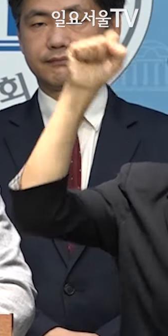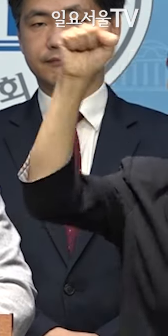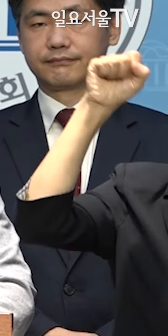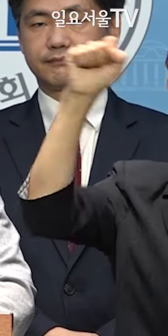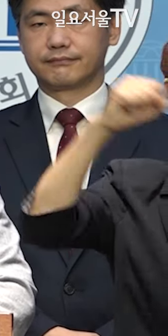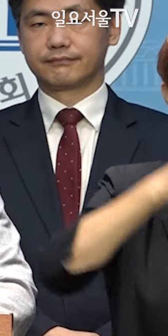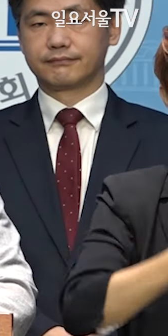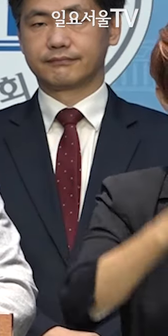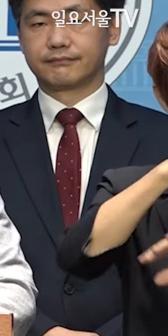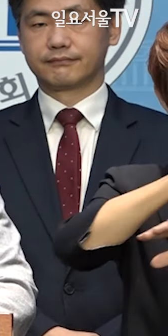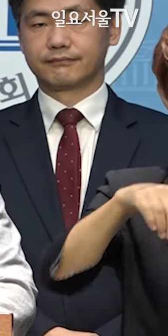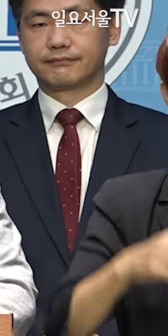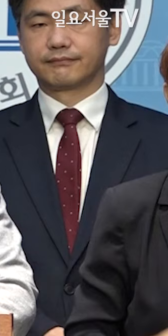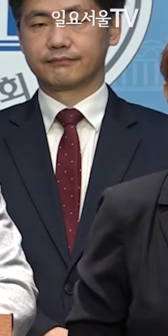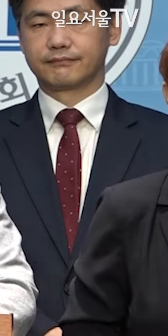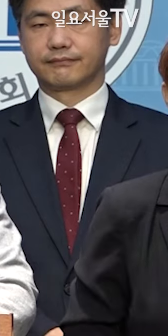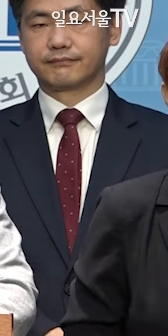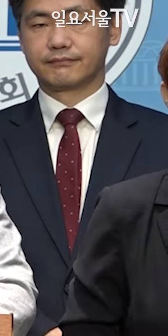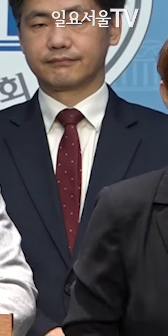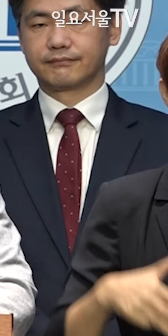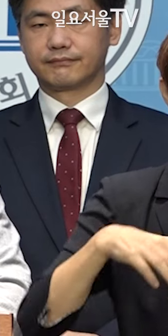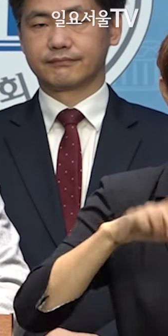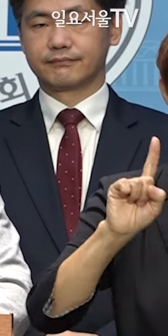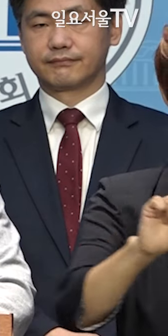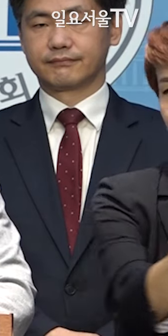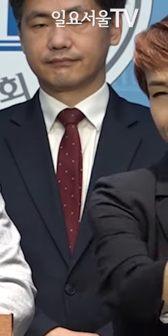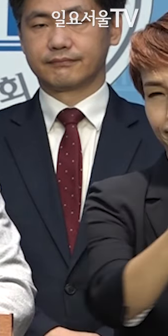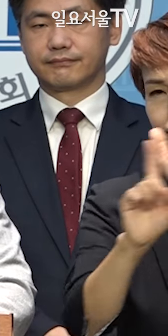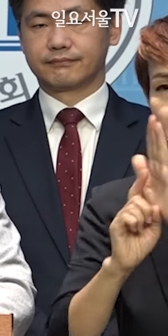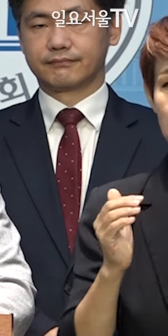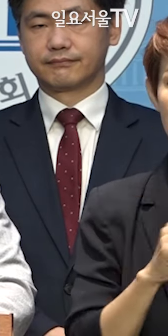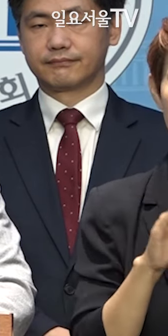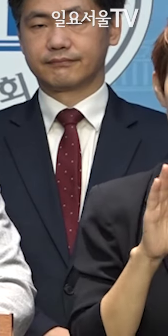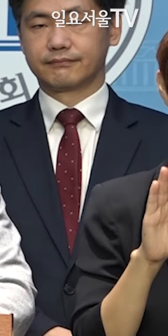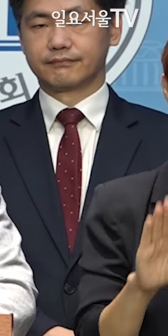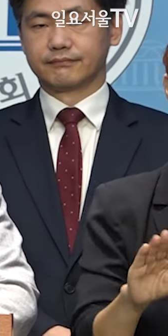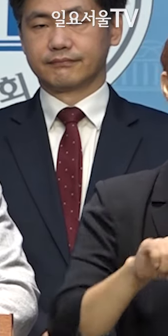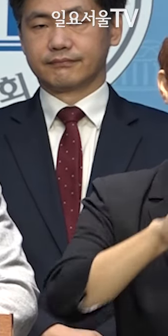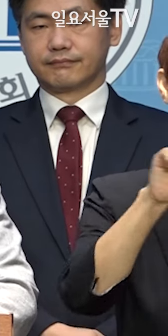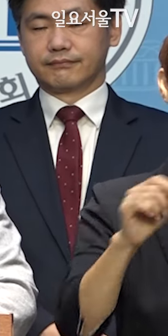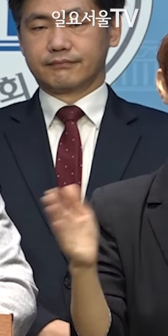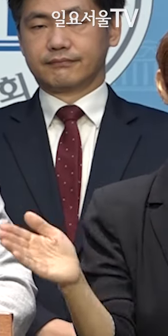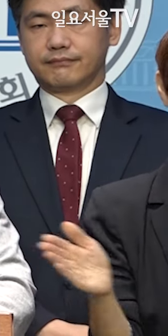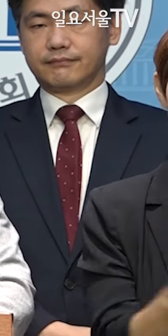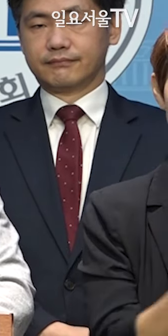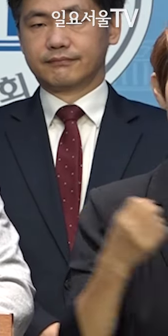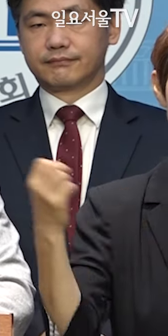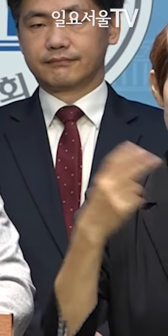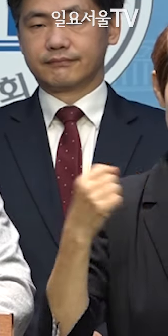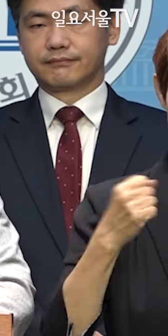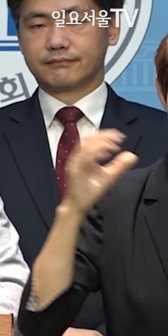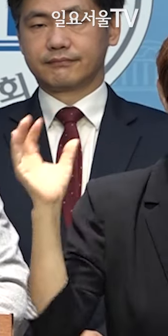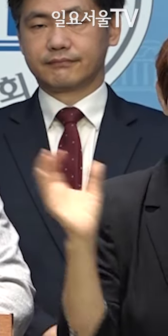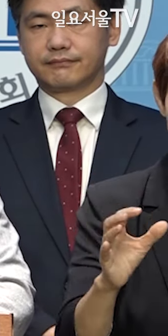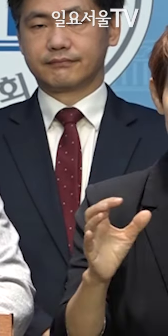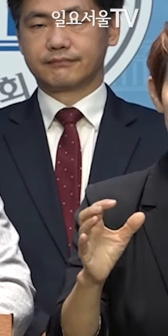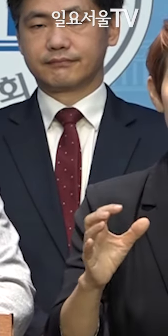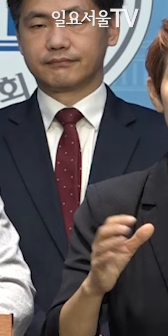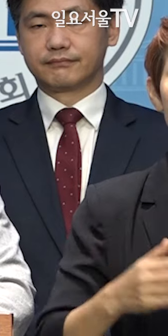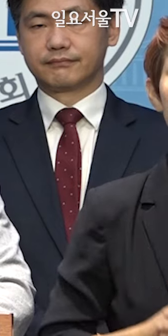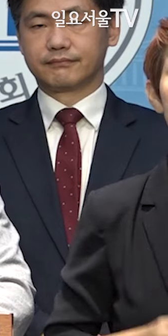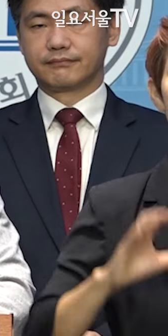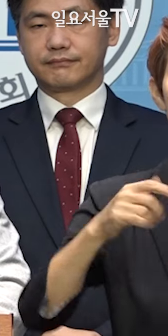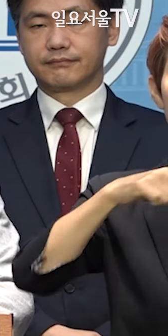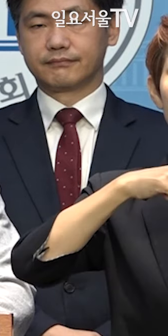조직하게 우리는 1차 캠페인 이후에 다시 10월부터는 전열을 정비해서 헌정 중단